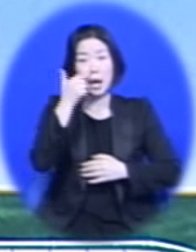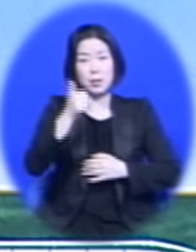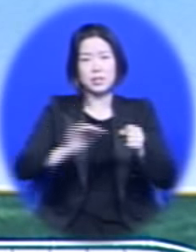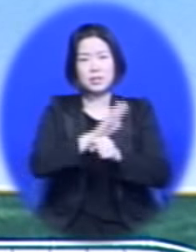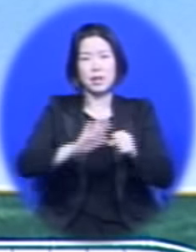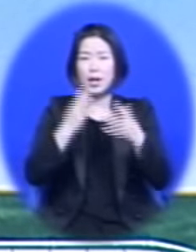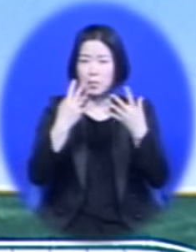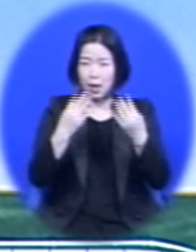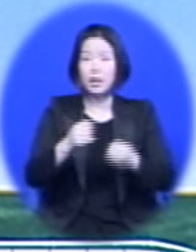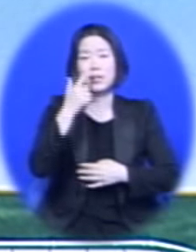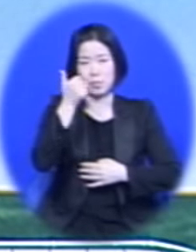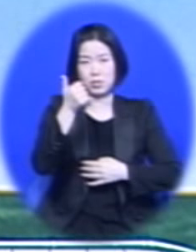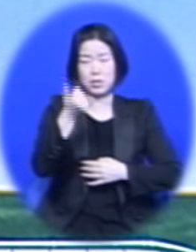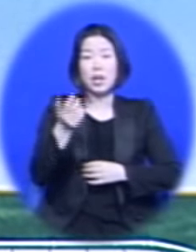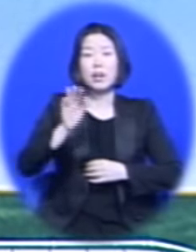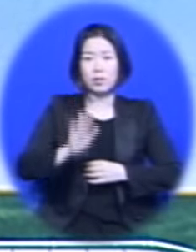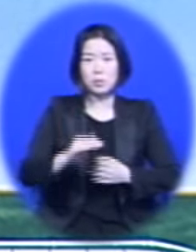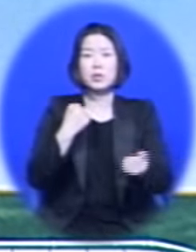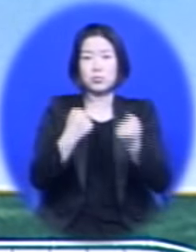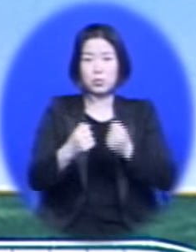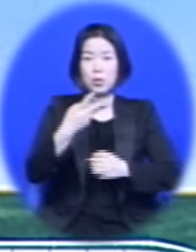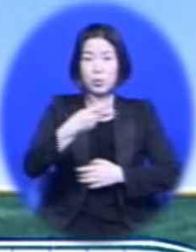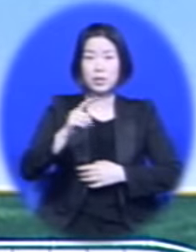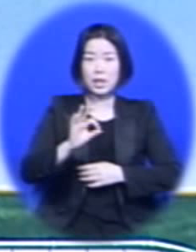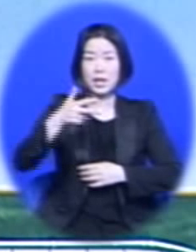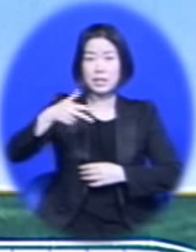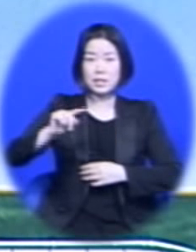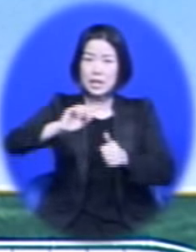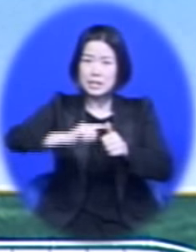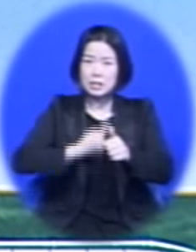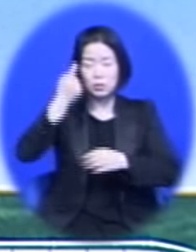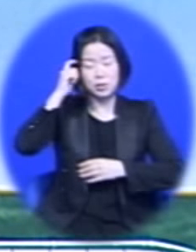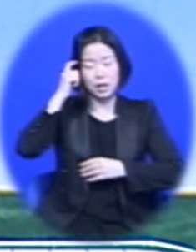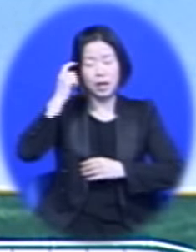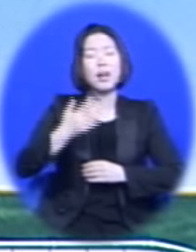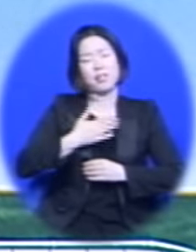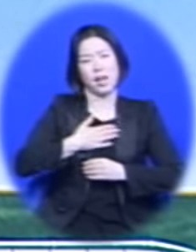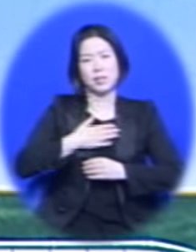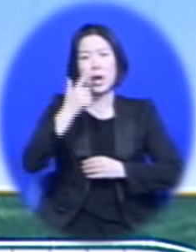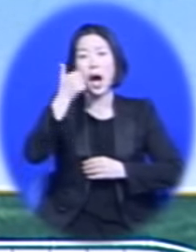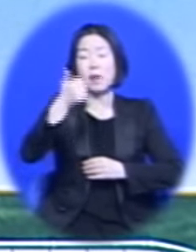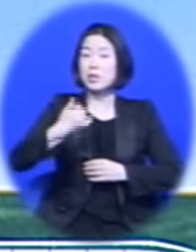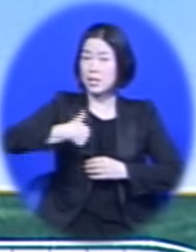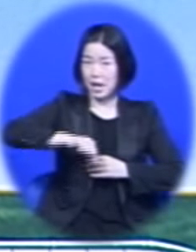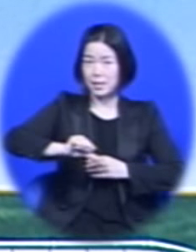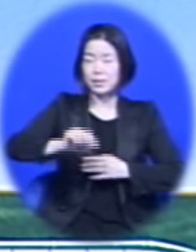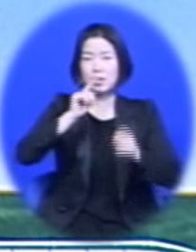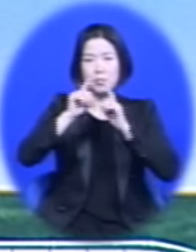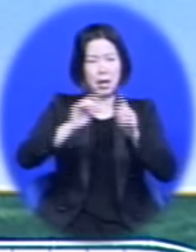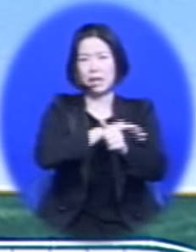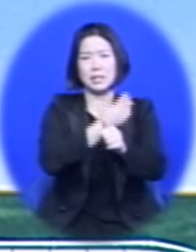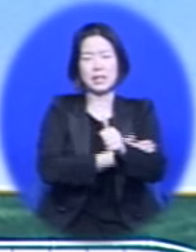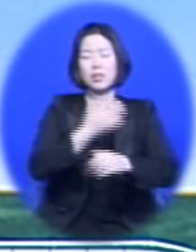많으신 아버지십니다. 그런데 이 탕자는 스스로 생각하기를 나는 아버지의 아들이라고 말할